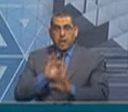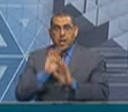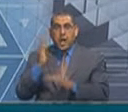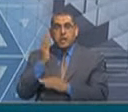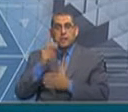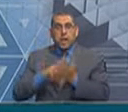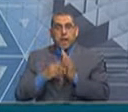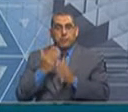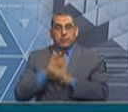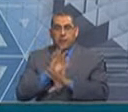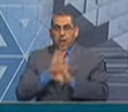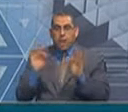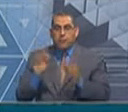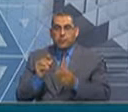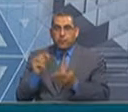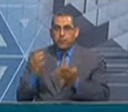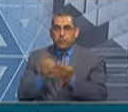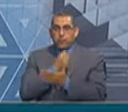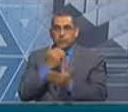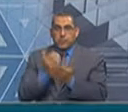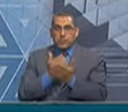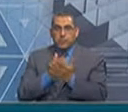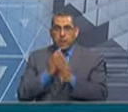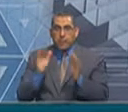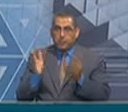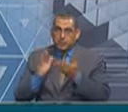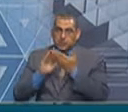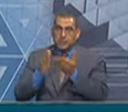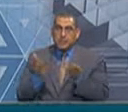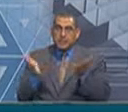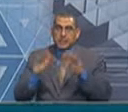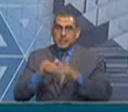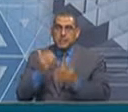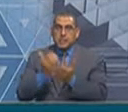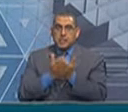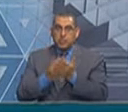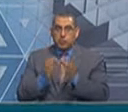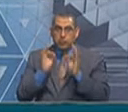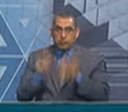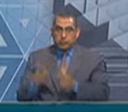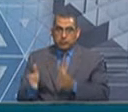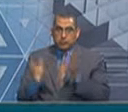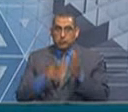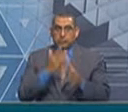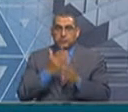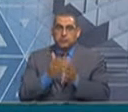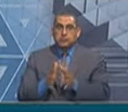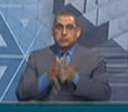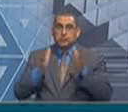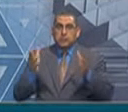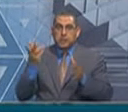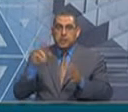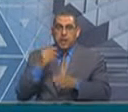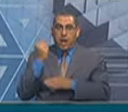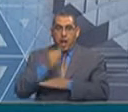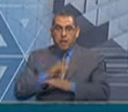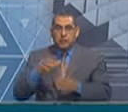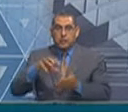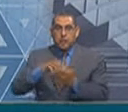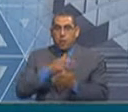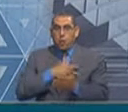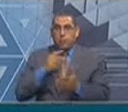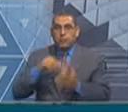بالأساس على توفير فرص استثمارية إضافية للاستثمار المباشر بهدف تعظيم القيمة المضافة